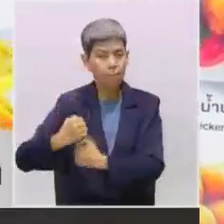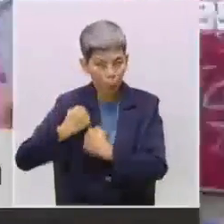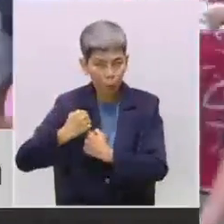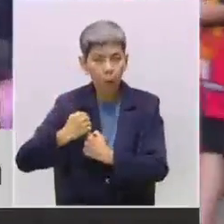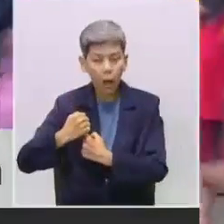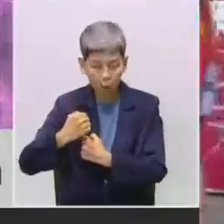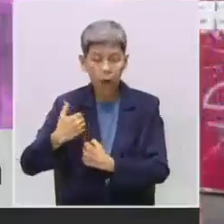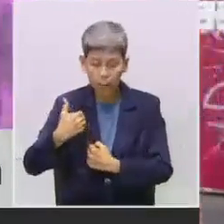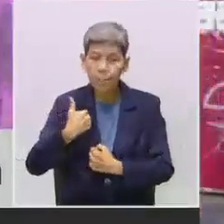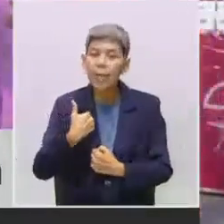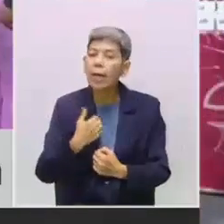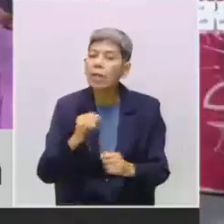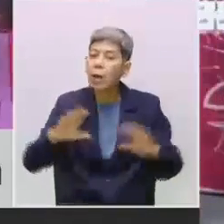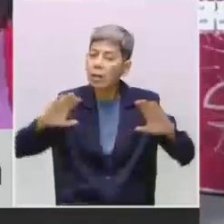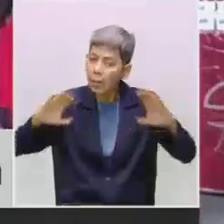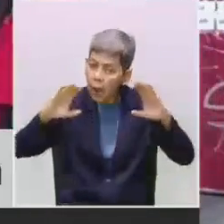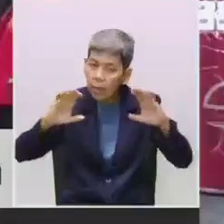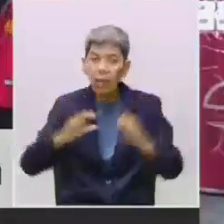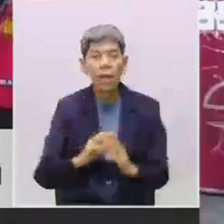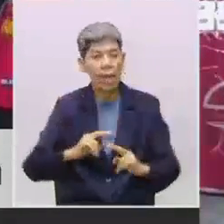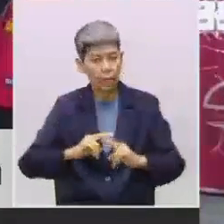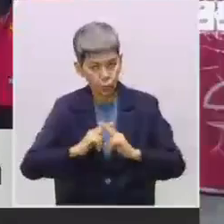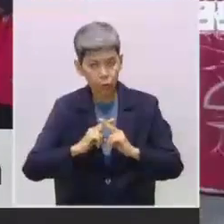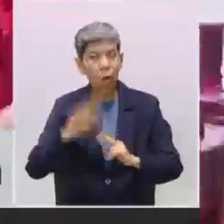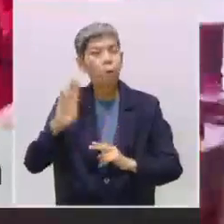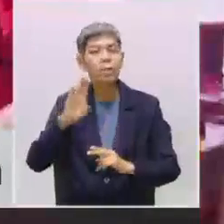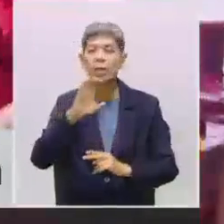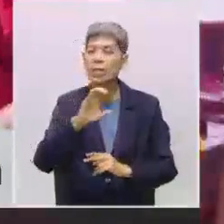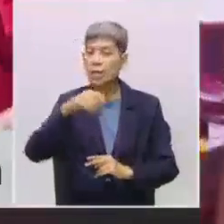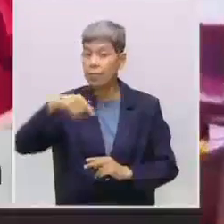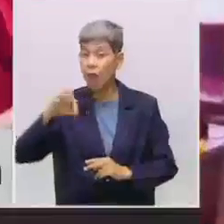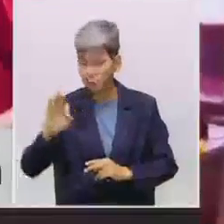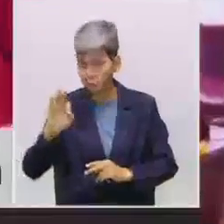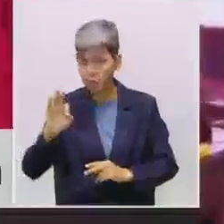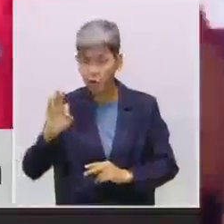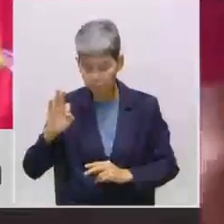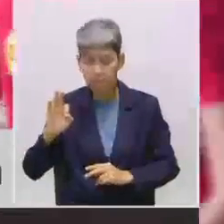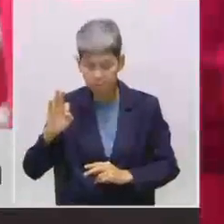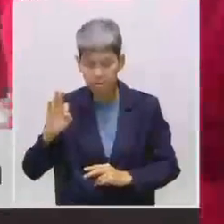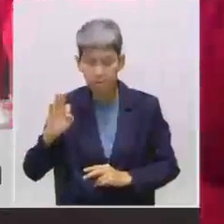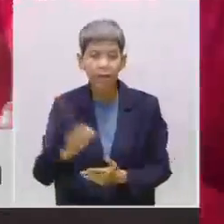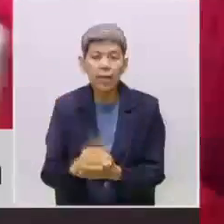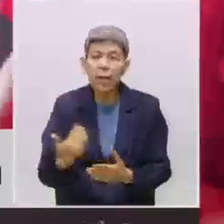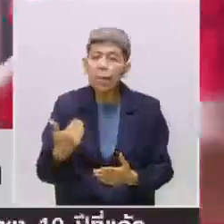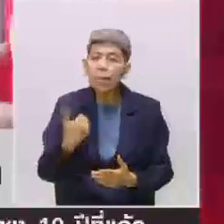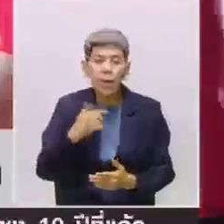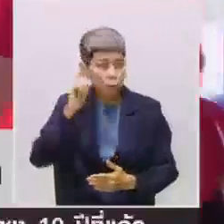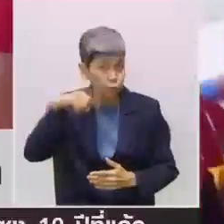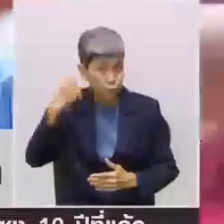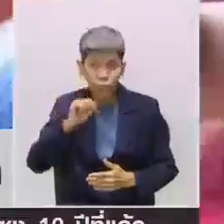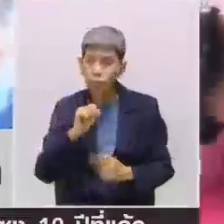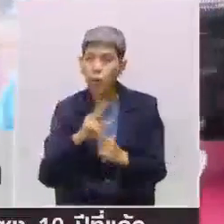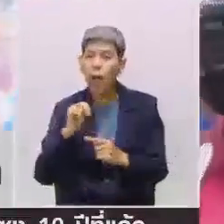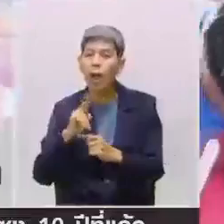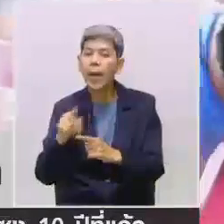ารบกนะคะพร้อมด้วยหน่วยงานภาครัฐภาคเอกชนบริษัทเจริญโภคภัณฑ์อาหารจำกัดมหาชนหรือ CPF โดยมีนางสุ